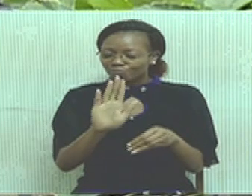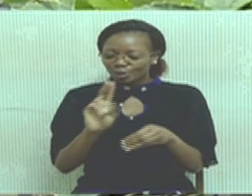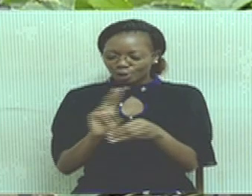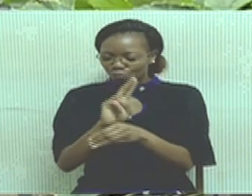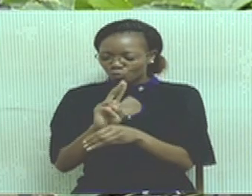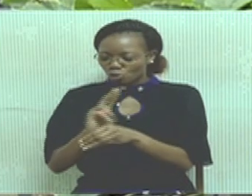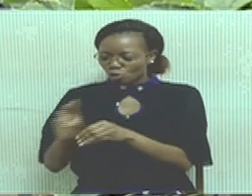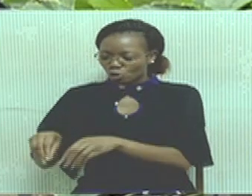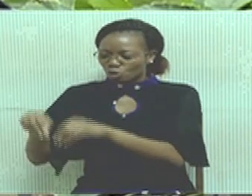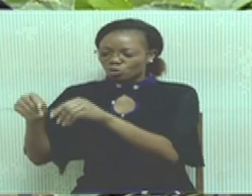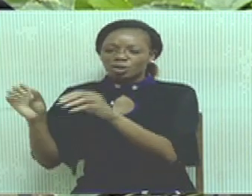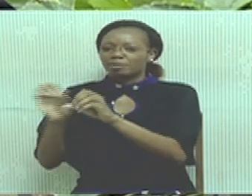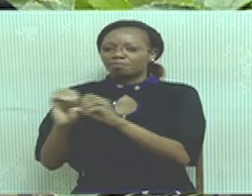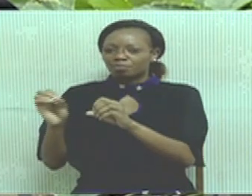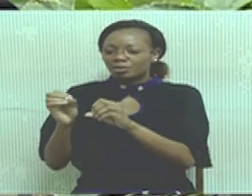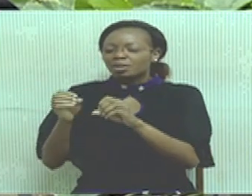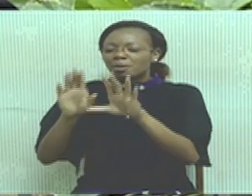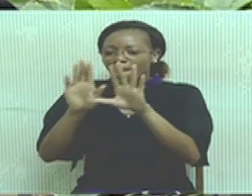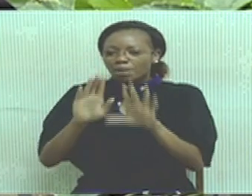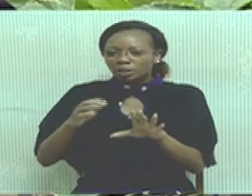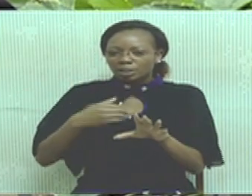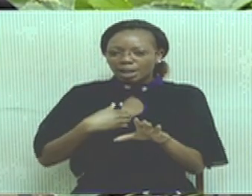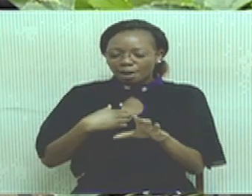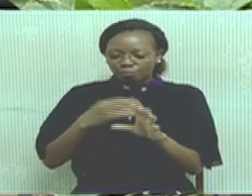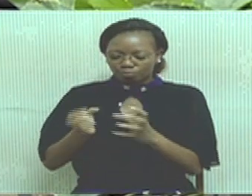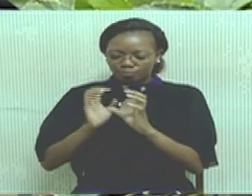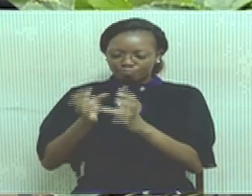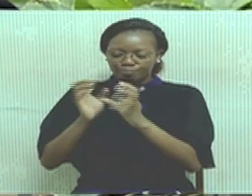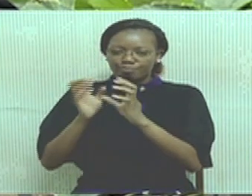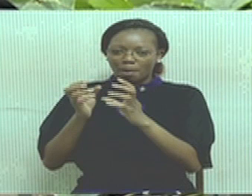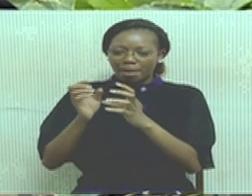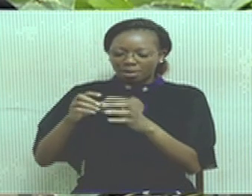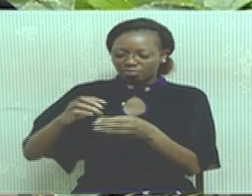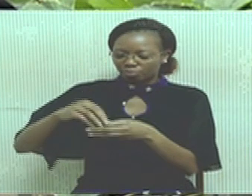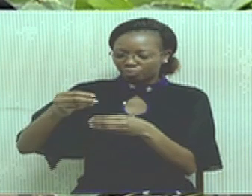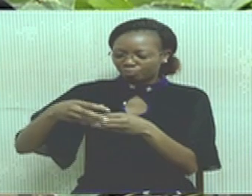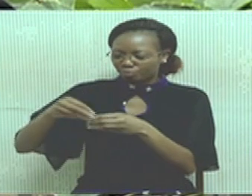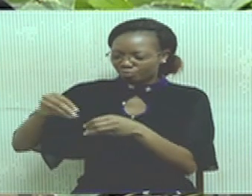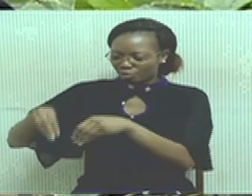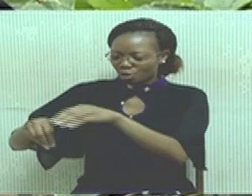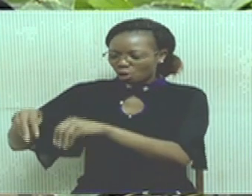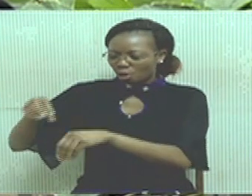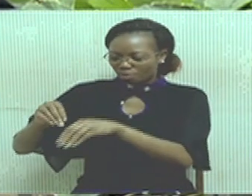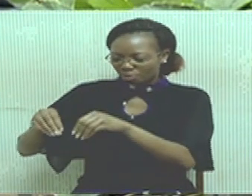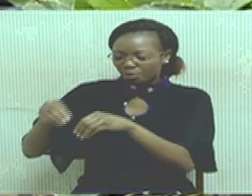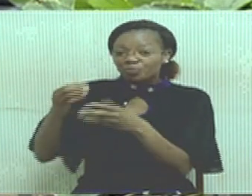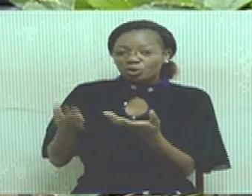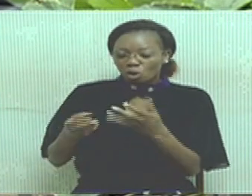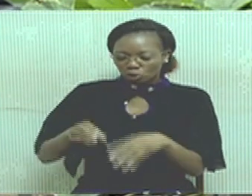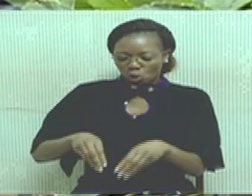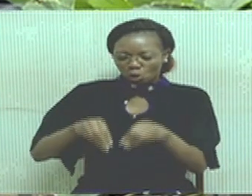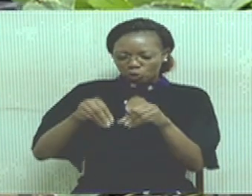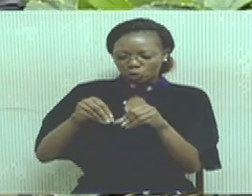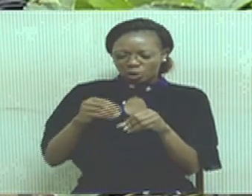itabidi utumie vifaa kama coco pit, utumie gravels, unaweza tumia